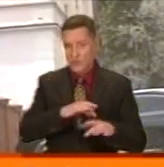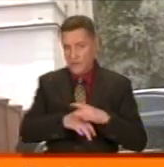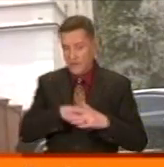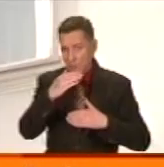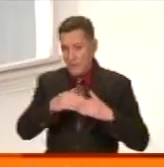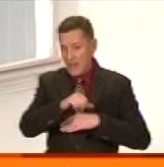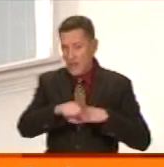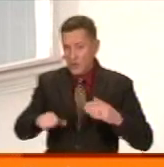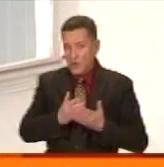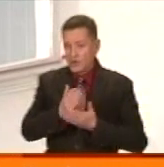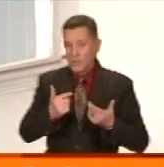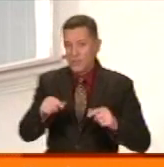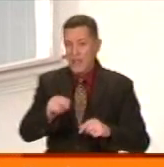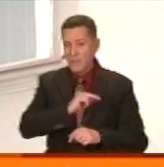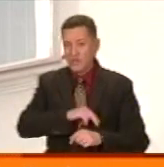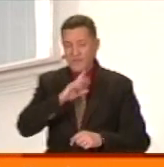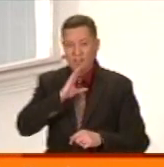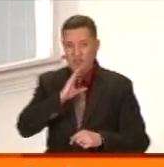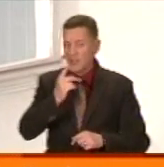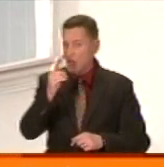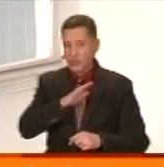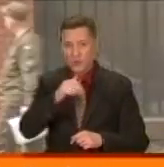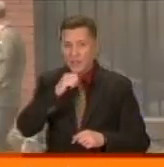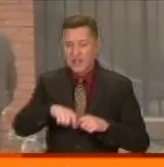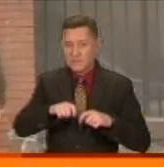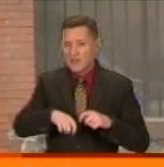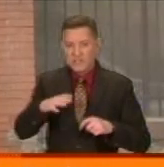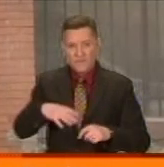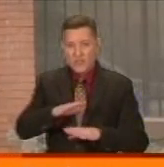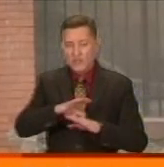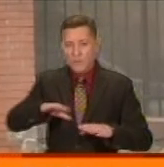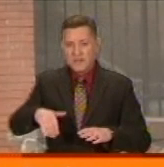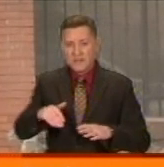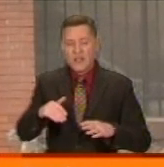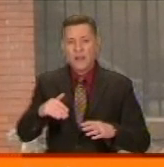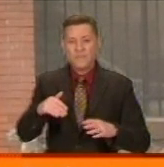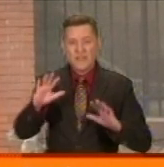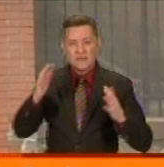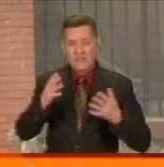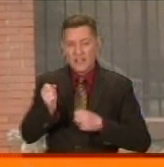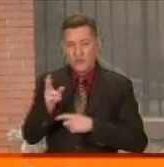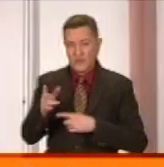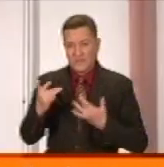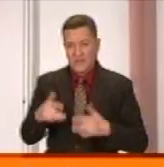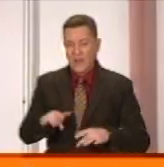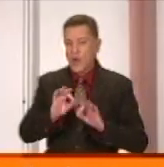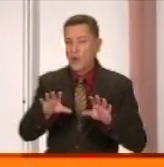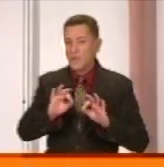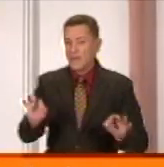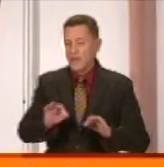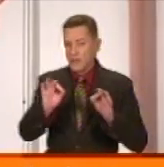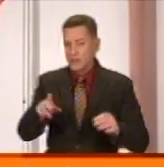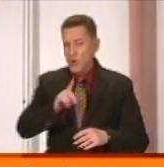прикордонній службі, де працювала жінка, жодних експертиз чекати не стали. Після інциденту працівницю звільнили, але коментувати нічого не стали.